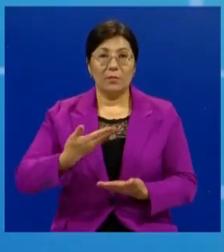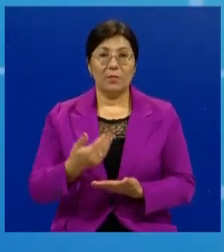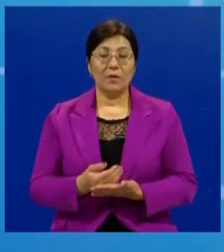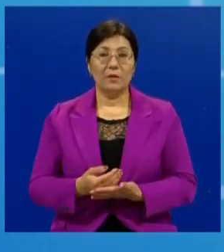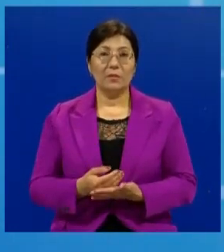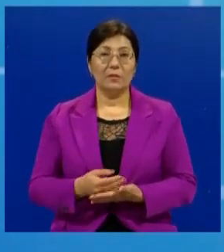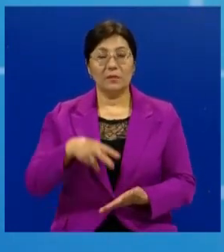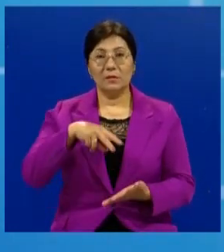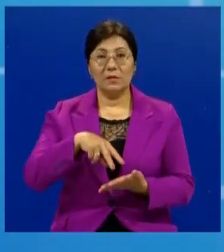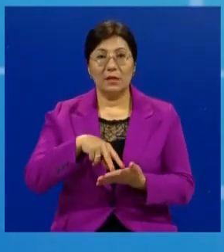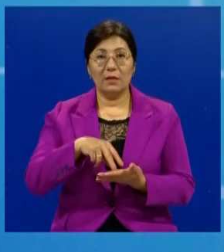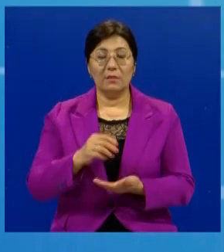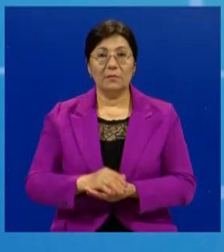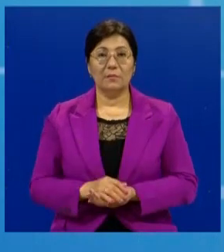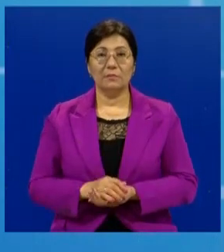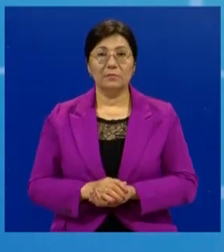и стоим